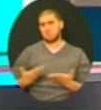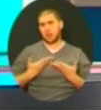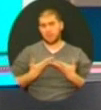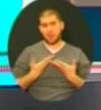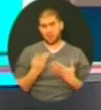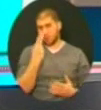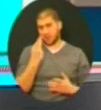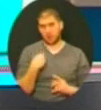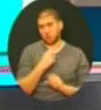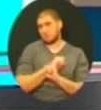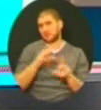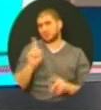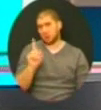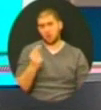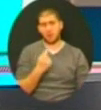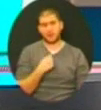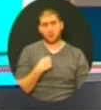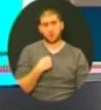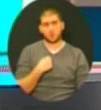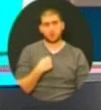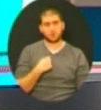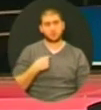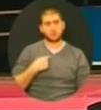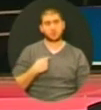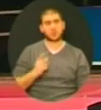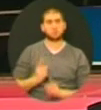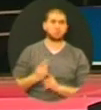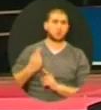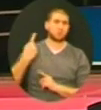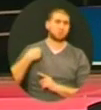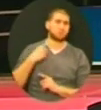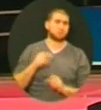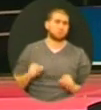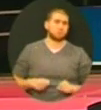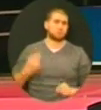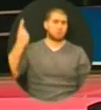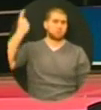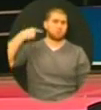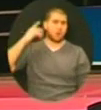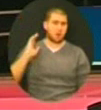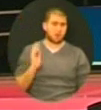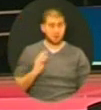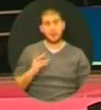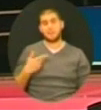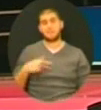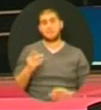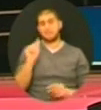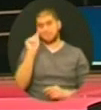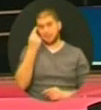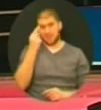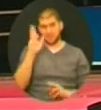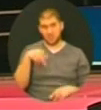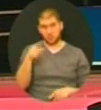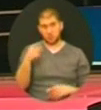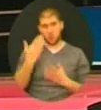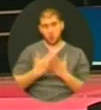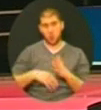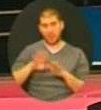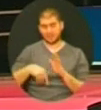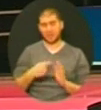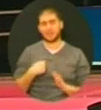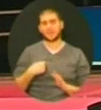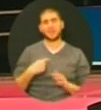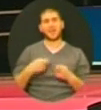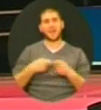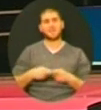רואה, אנחנו לא מפרסמים, אנחנו נשמעים להם ברגו. מי שמפרסם? מהמעט שיש לי הדוח חסר. אני כחבר ועדת